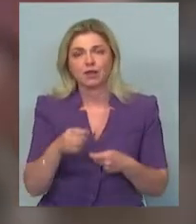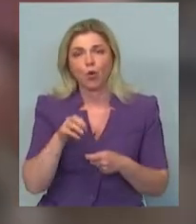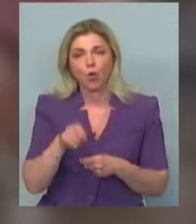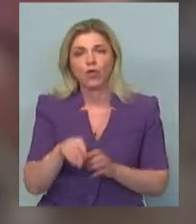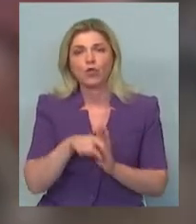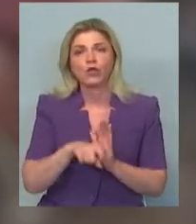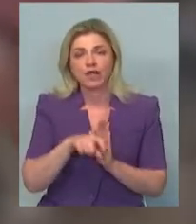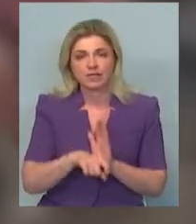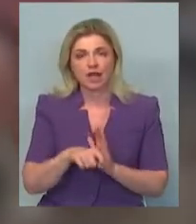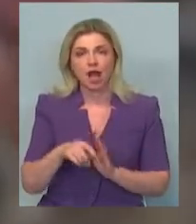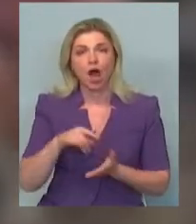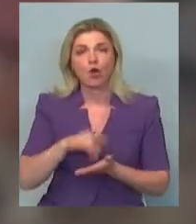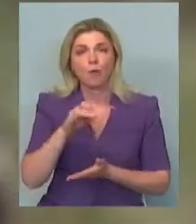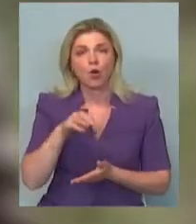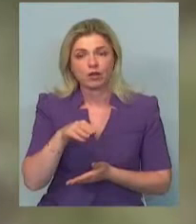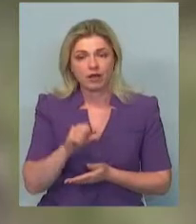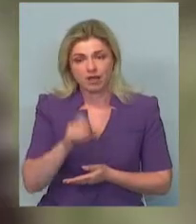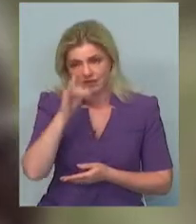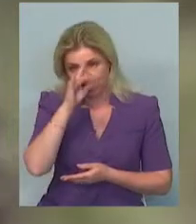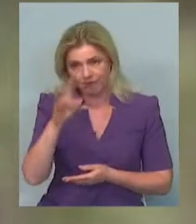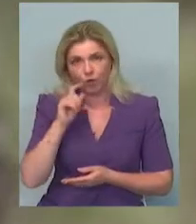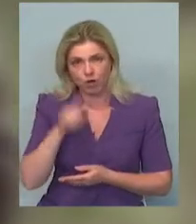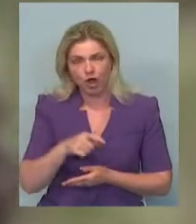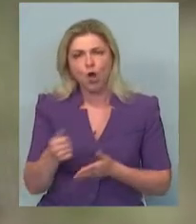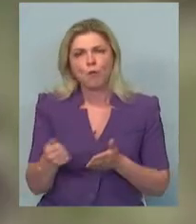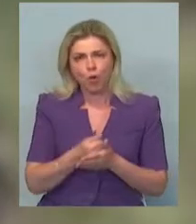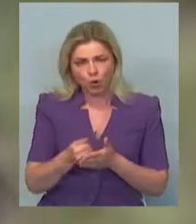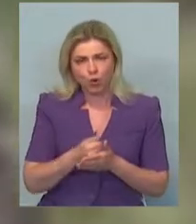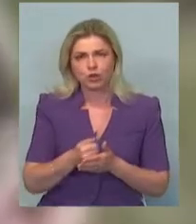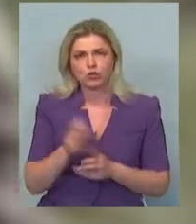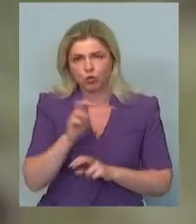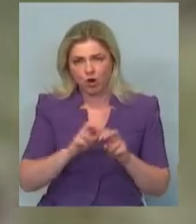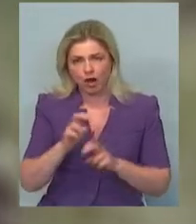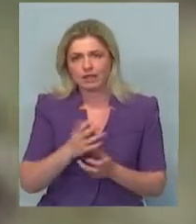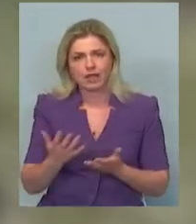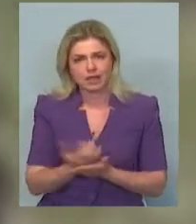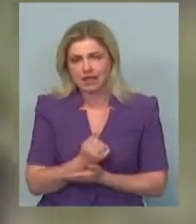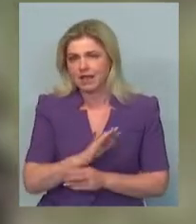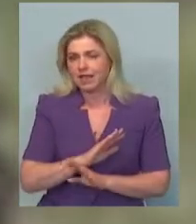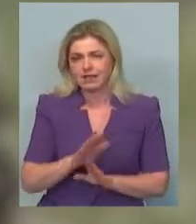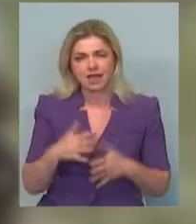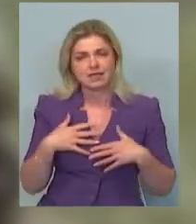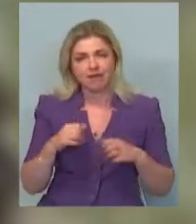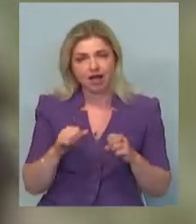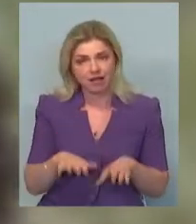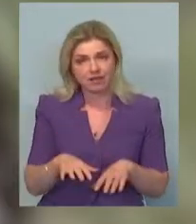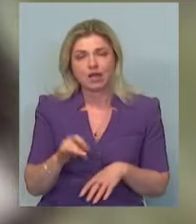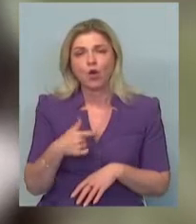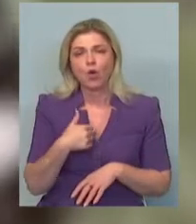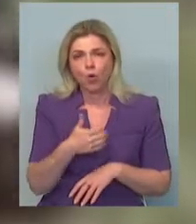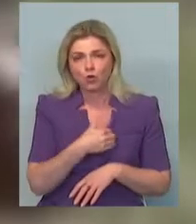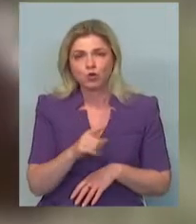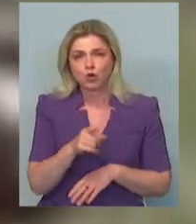аеропорту. Слава Україні! Боротись, шукати, знайти, ну і не здаватись. Я хочу, щоб ти мала в